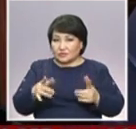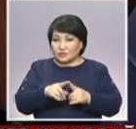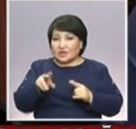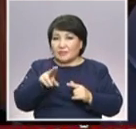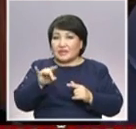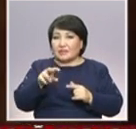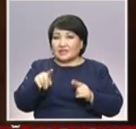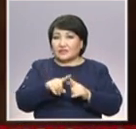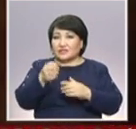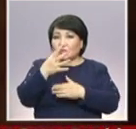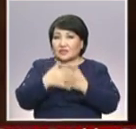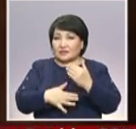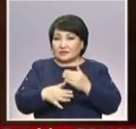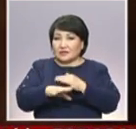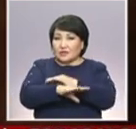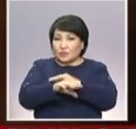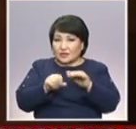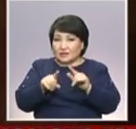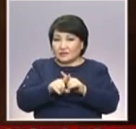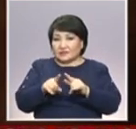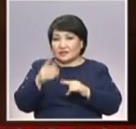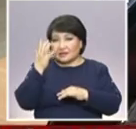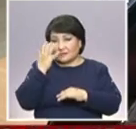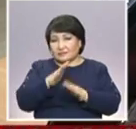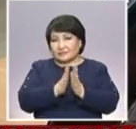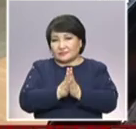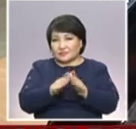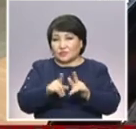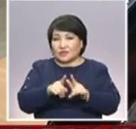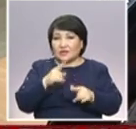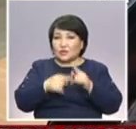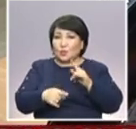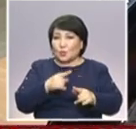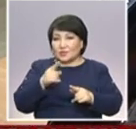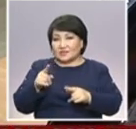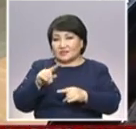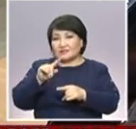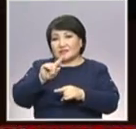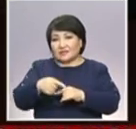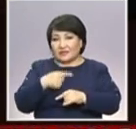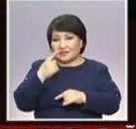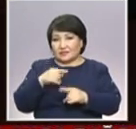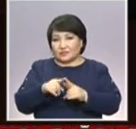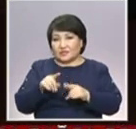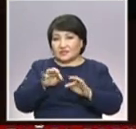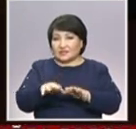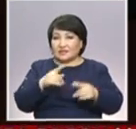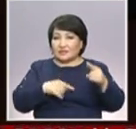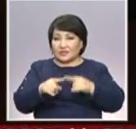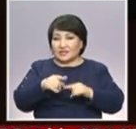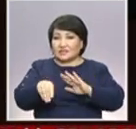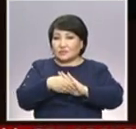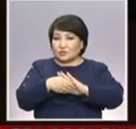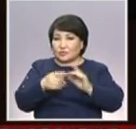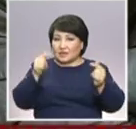сауда орталығындағы ұрлығына көз жұма қарауды өтініпті. Оны туысы жасаптымыз. Ісі кері қайтарылғаннан кейін алдыңғы жолғыда жемқорлыққа қарсы